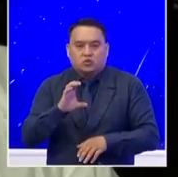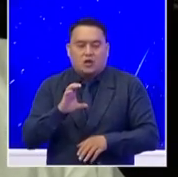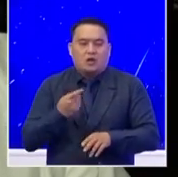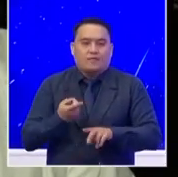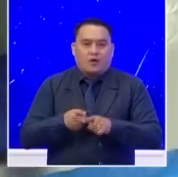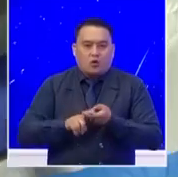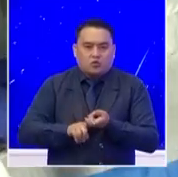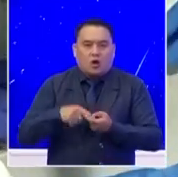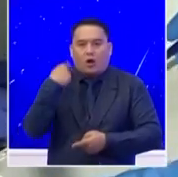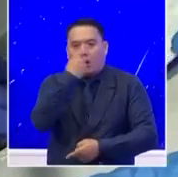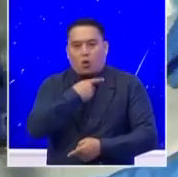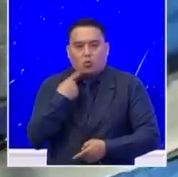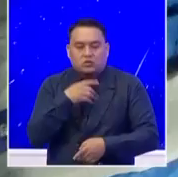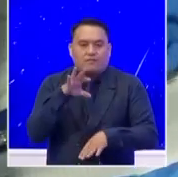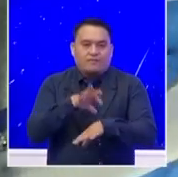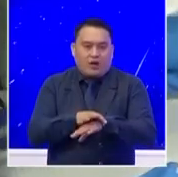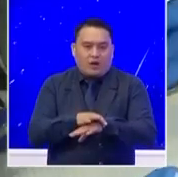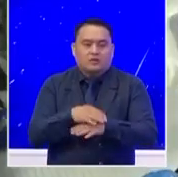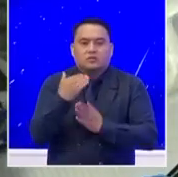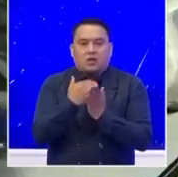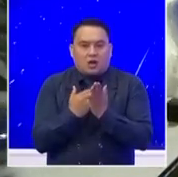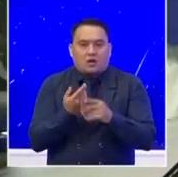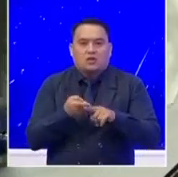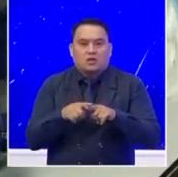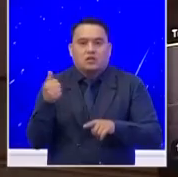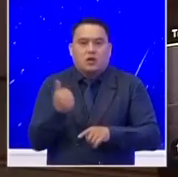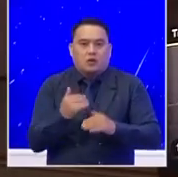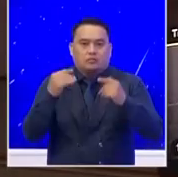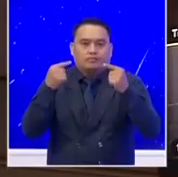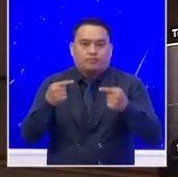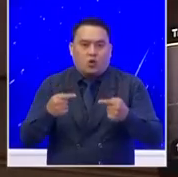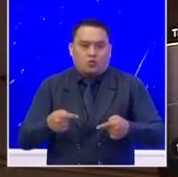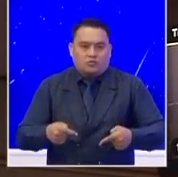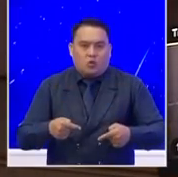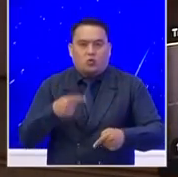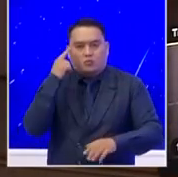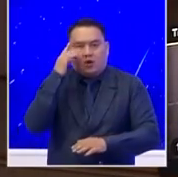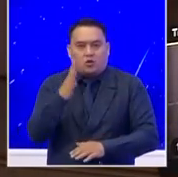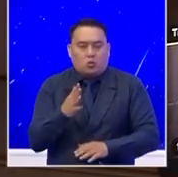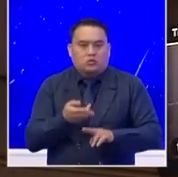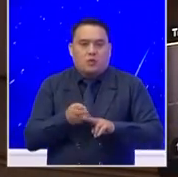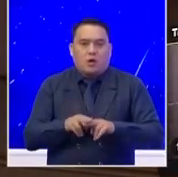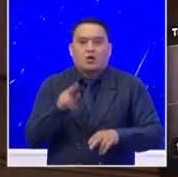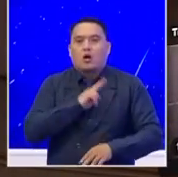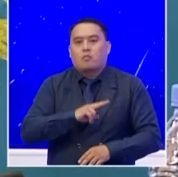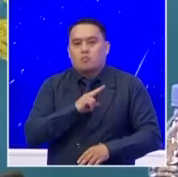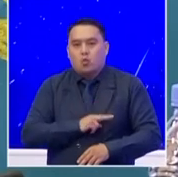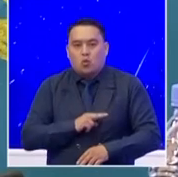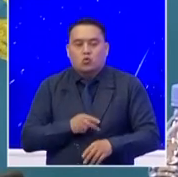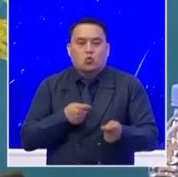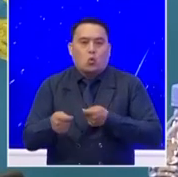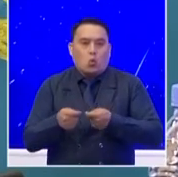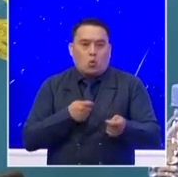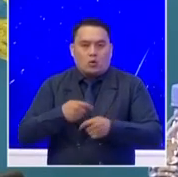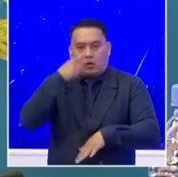и контактные лица уже выявлены. И статистика с этой недели пойдет на спад, прогнозируют специалисты. Работа областного штаба под